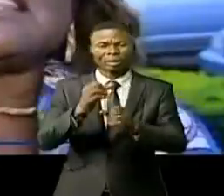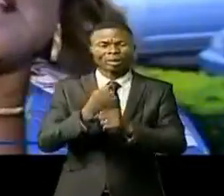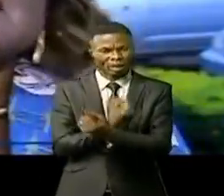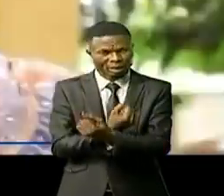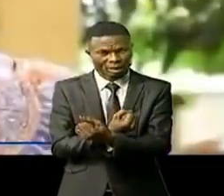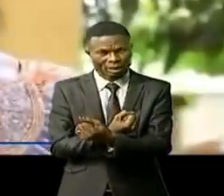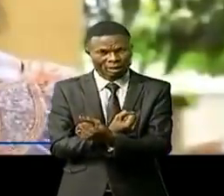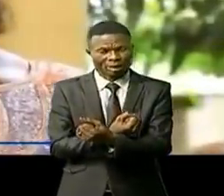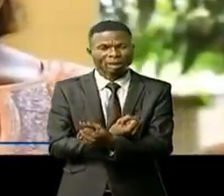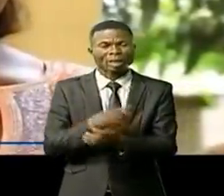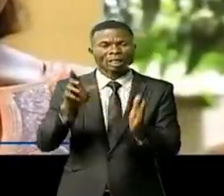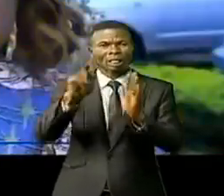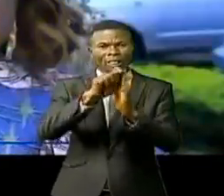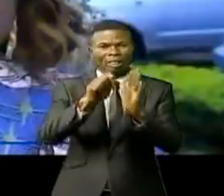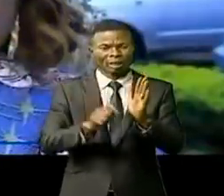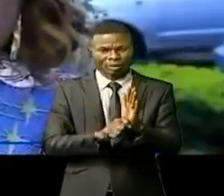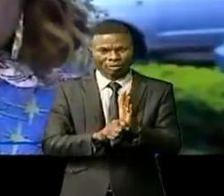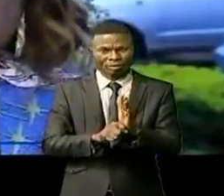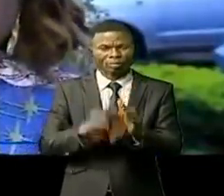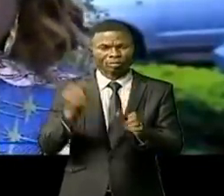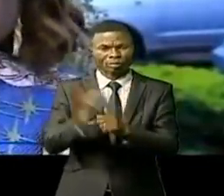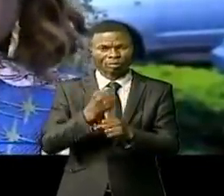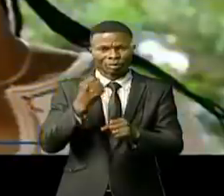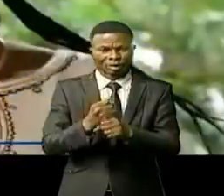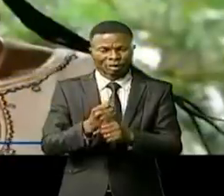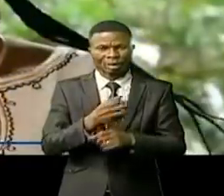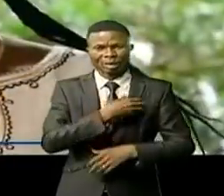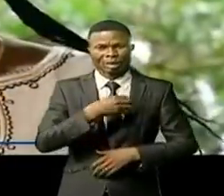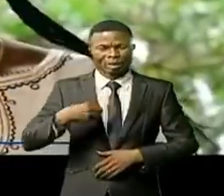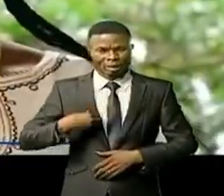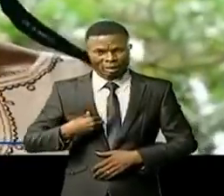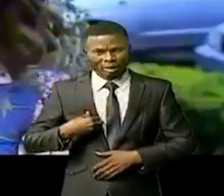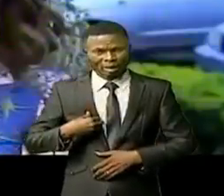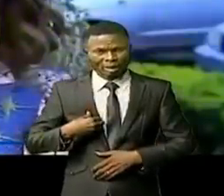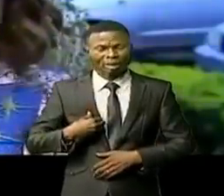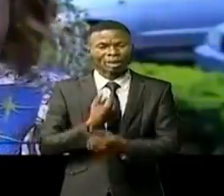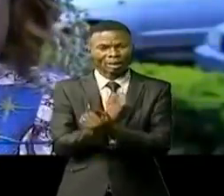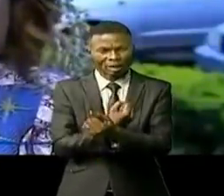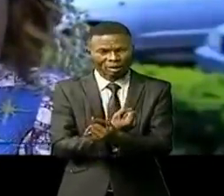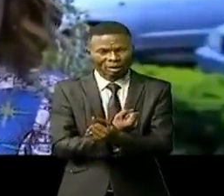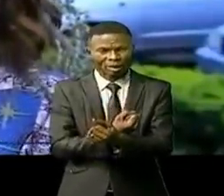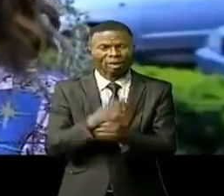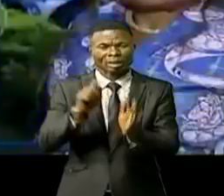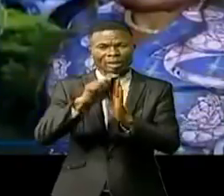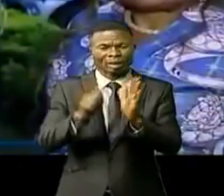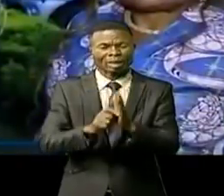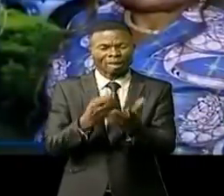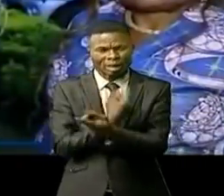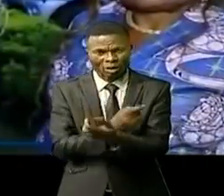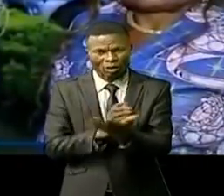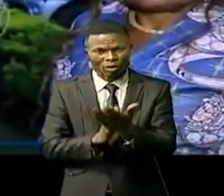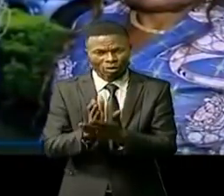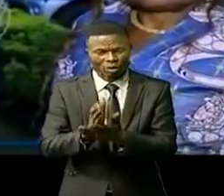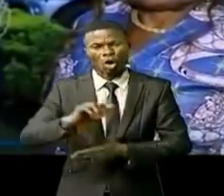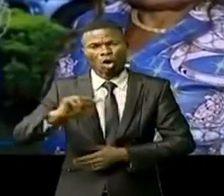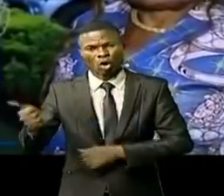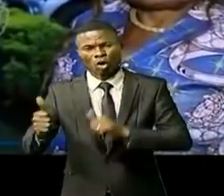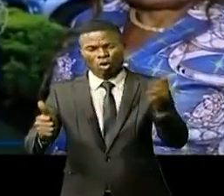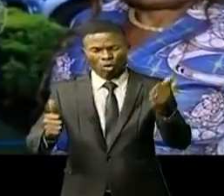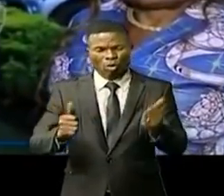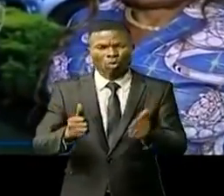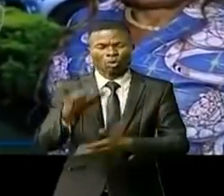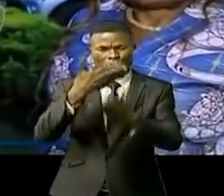les textes de l'Office et de travailler comme il faut, d'être disciplinés. Il y a de ceux-là qui nous ont